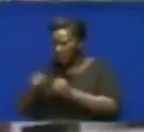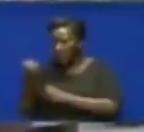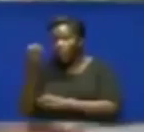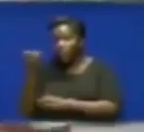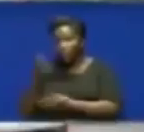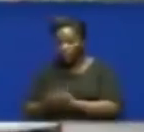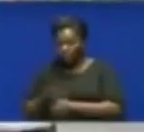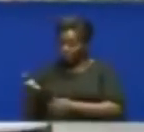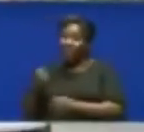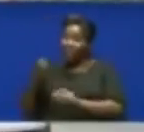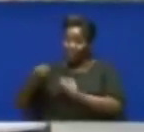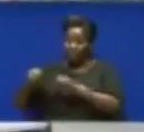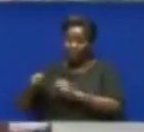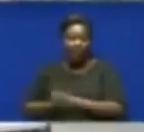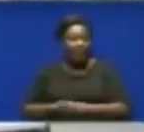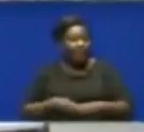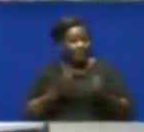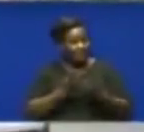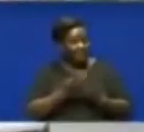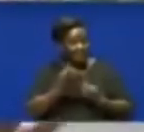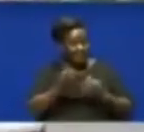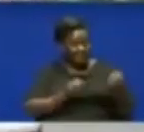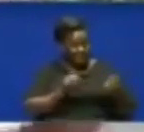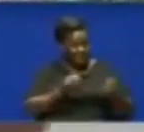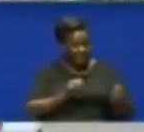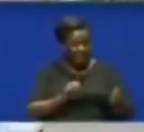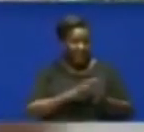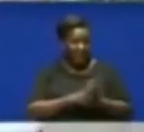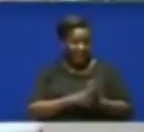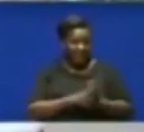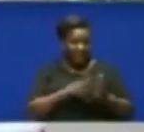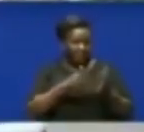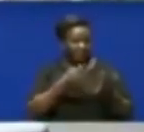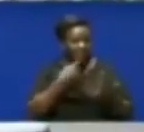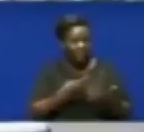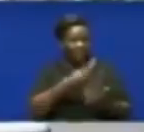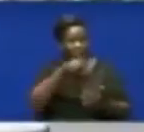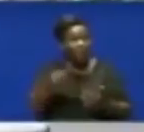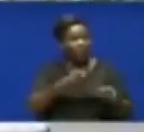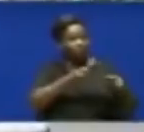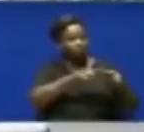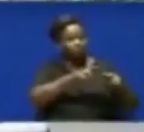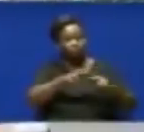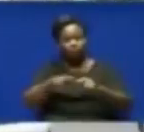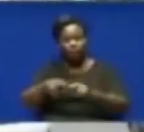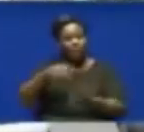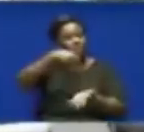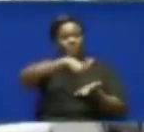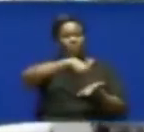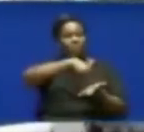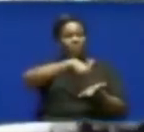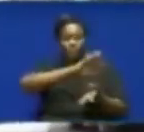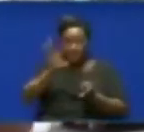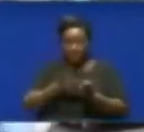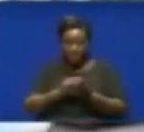lakini pia tunakumbuka tulizungumza na dereva ambaye yeye amesema gari lake watu wanakaa level city. Yote haya ni kuhakikisha wanapambana